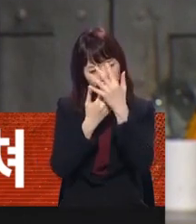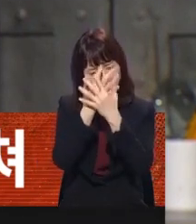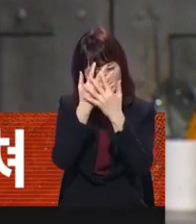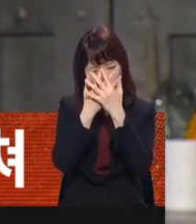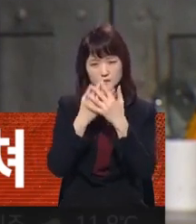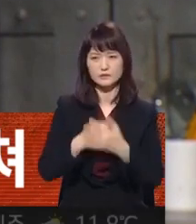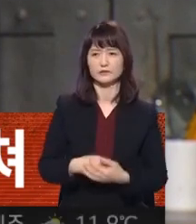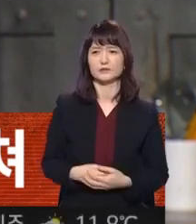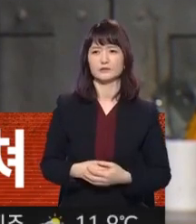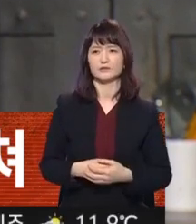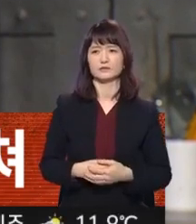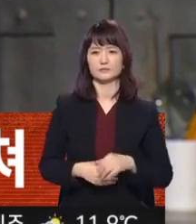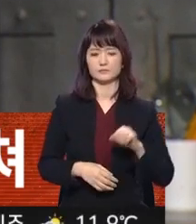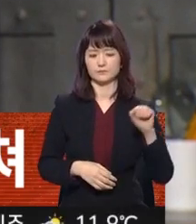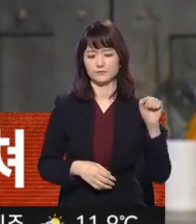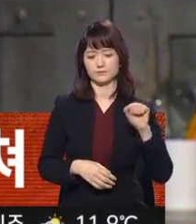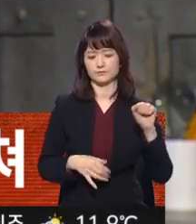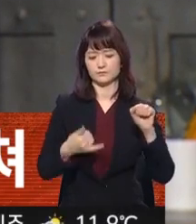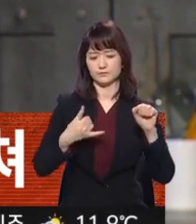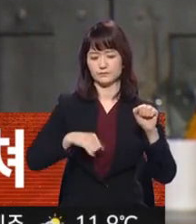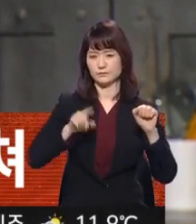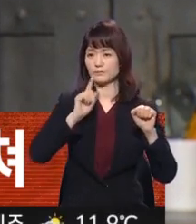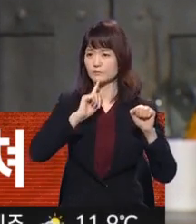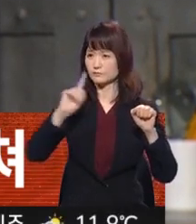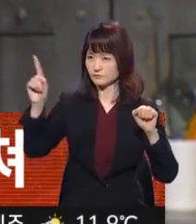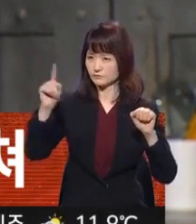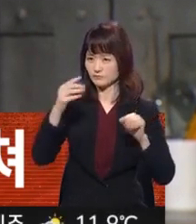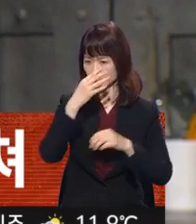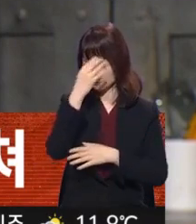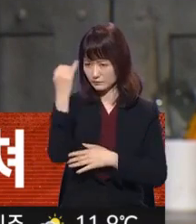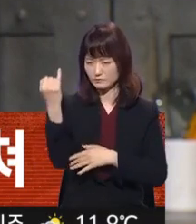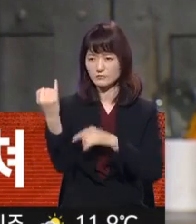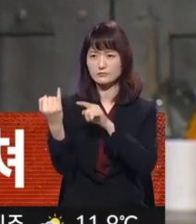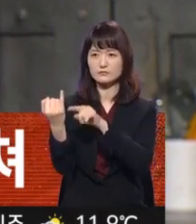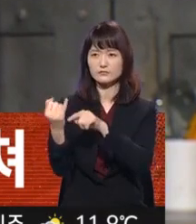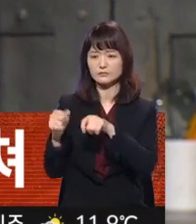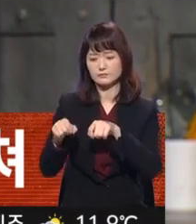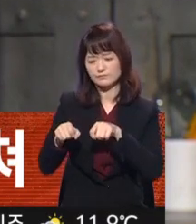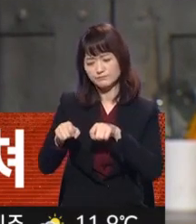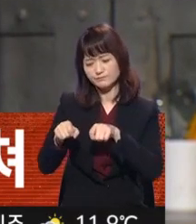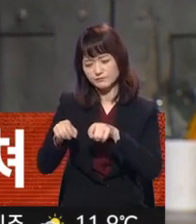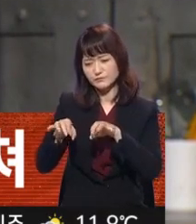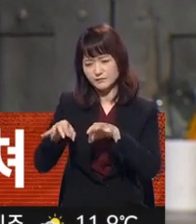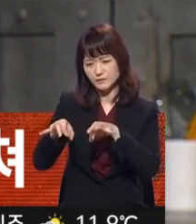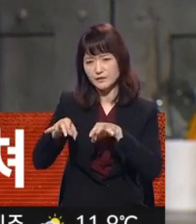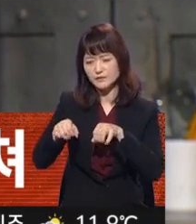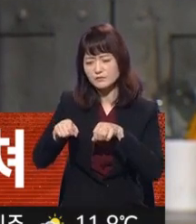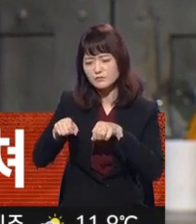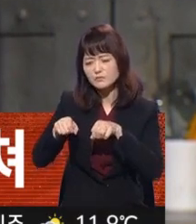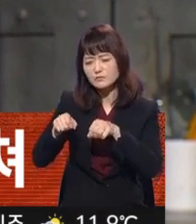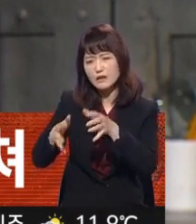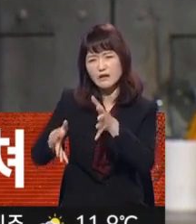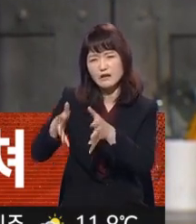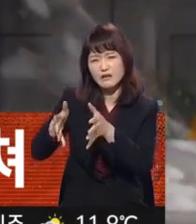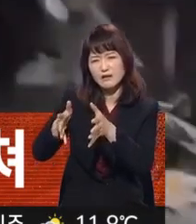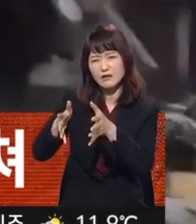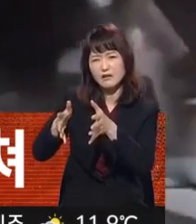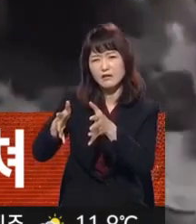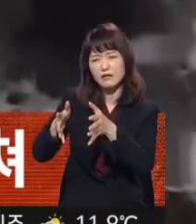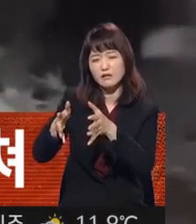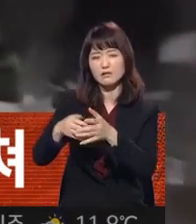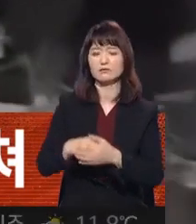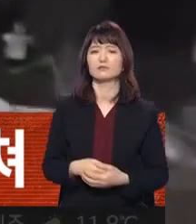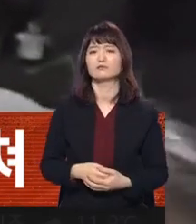저거를 이제 운전하신 분의 자녀가 제보를 한 건데 저 할머님이 저 보행기 운행이 좀 서투르신 것도 같았다라고도 보이는데 말씀하신